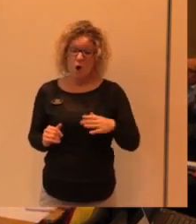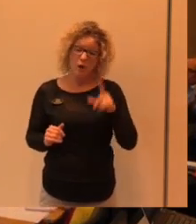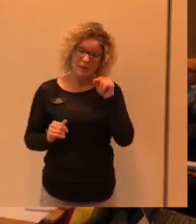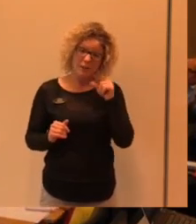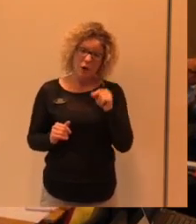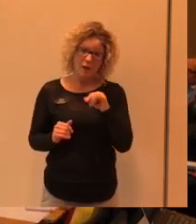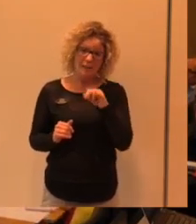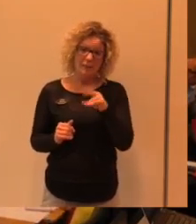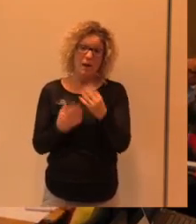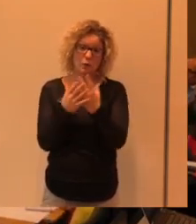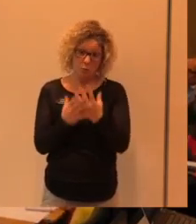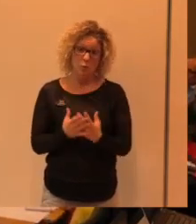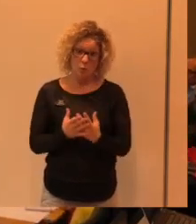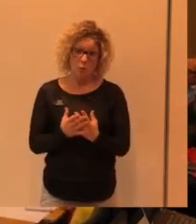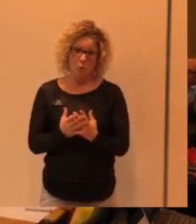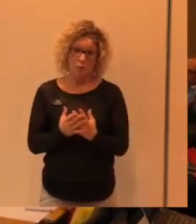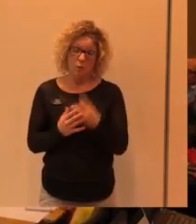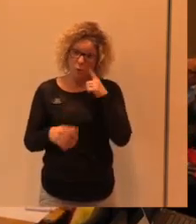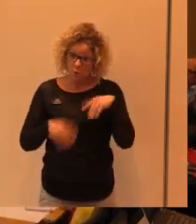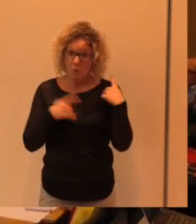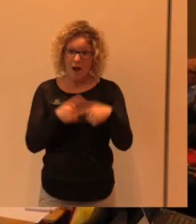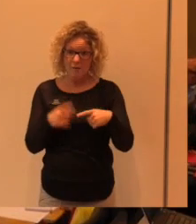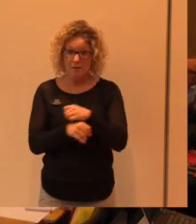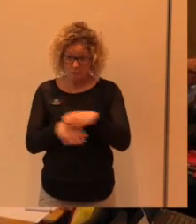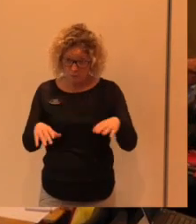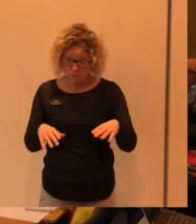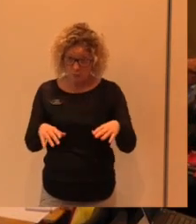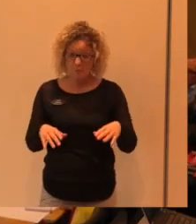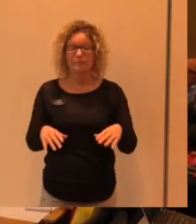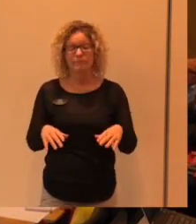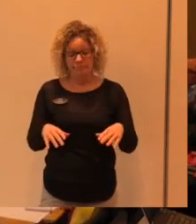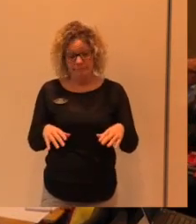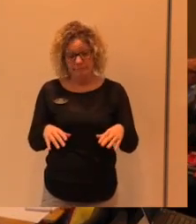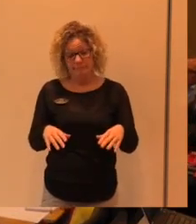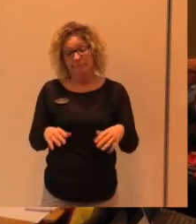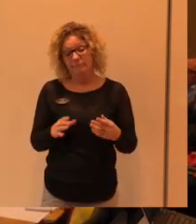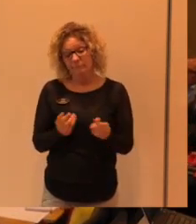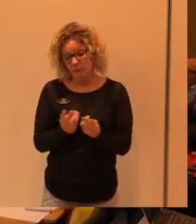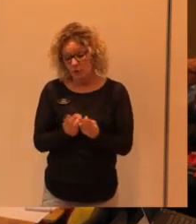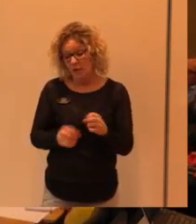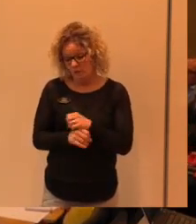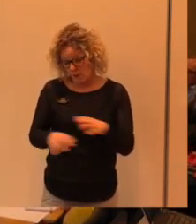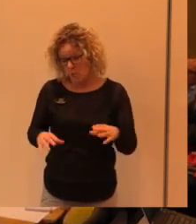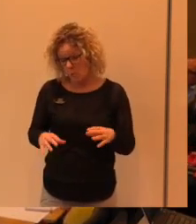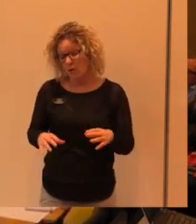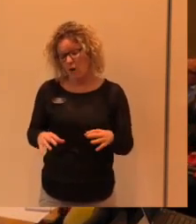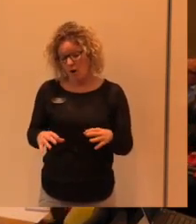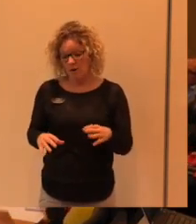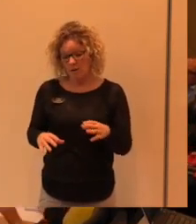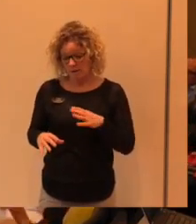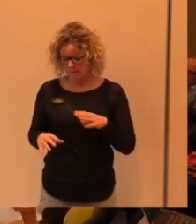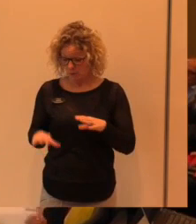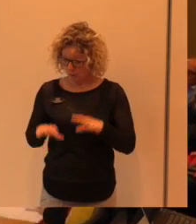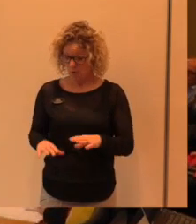digital infrastruktur för kulturarvsinformation. Och det gör att informationen för det första alltså finns